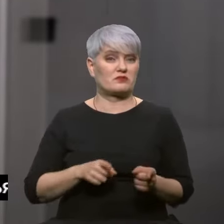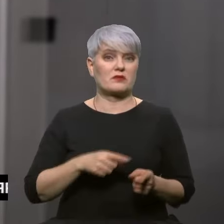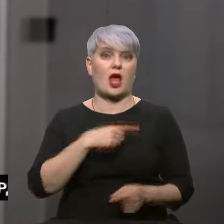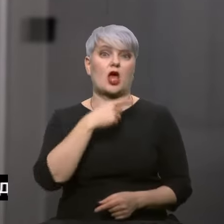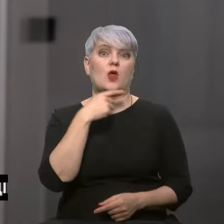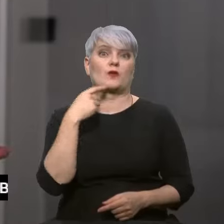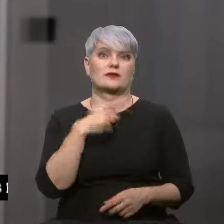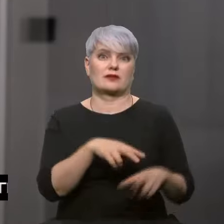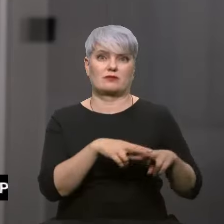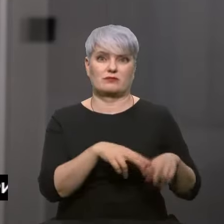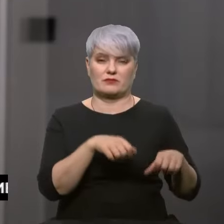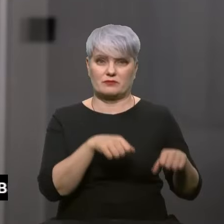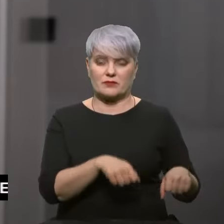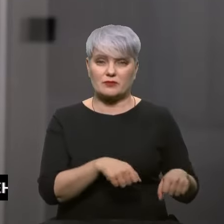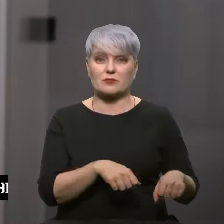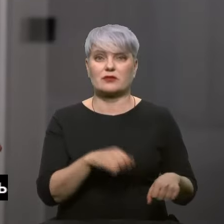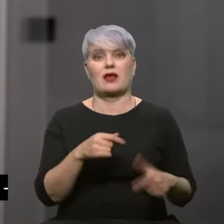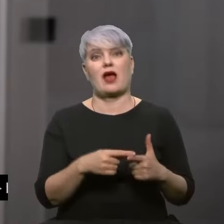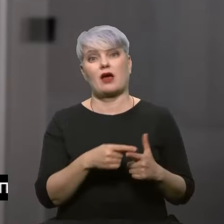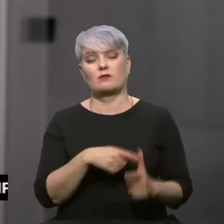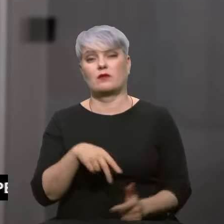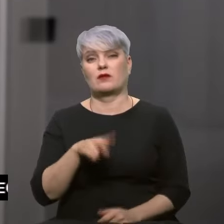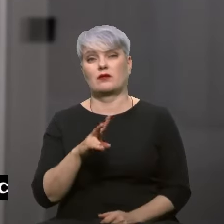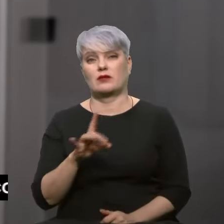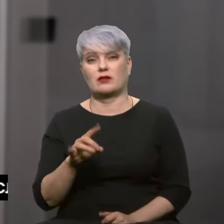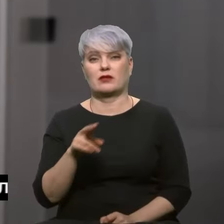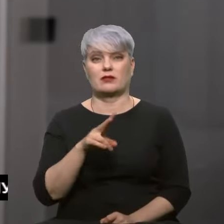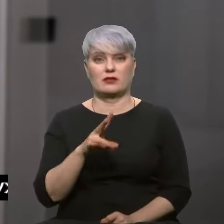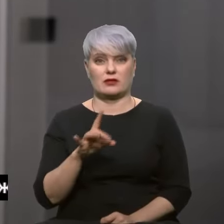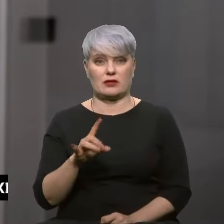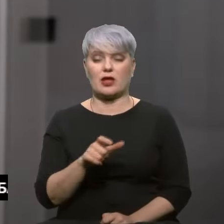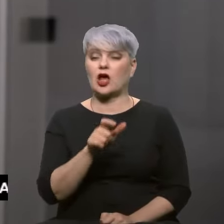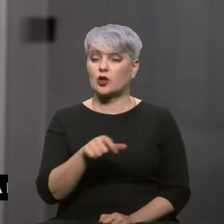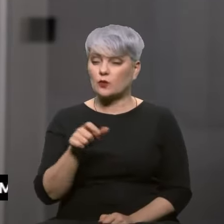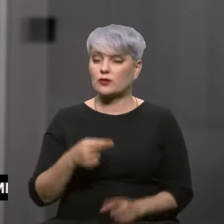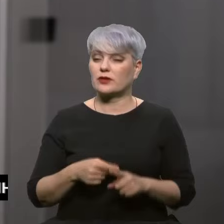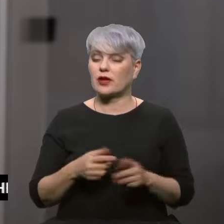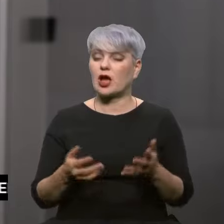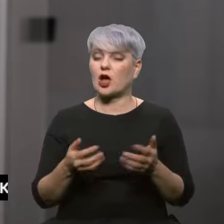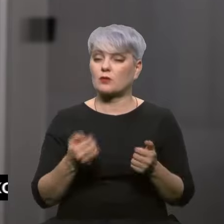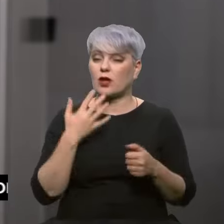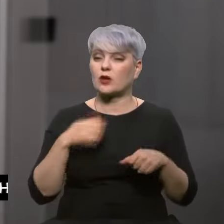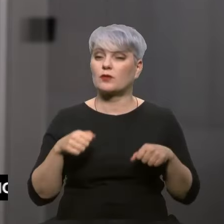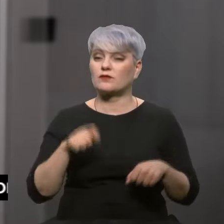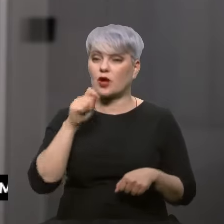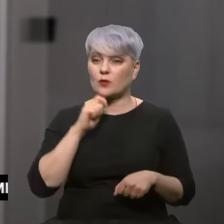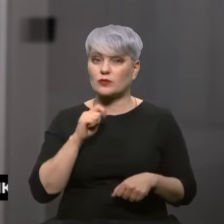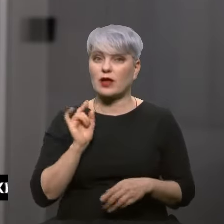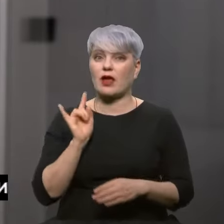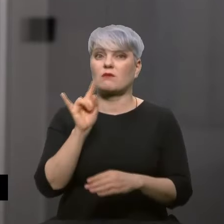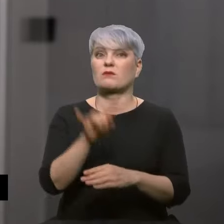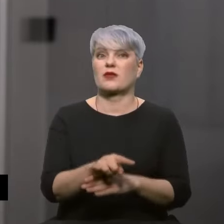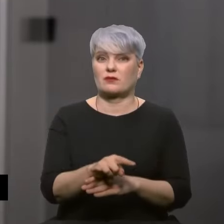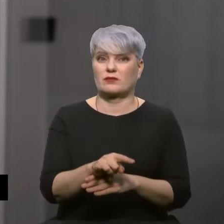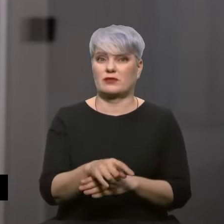Росії, або невизнаної держави, як ДНР-ЛНР. Людина, яка отримала громадянство України, надавши неправдиві дані,